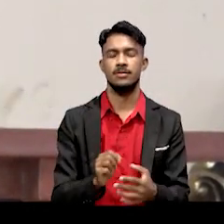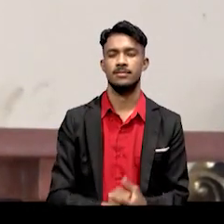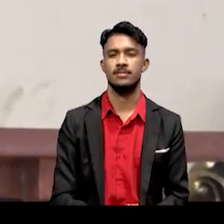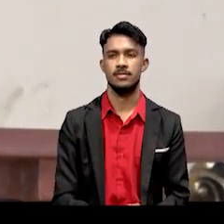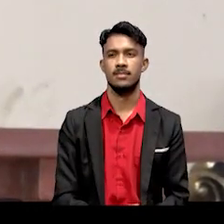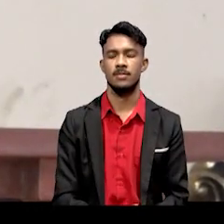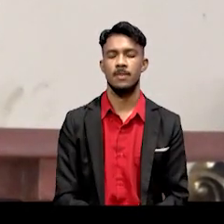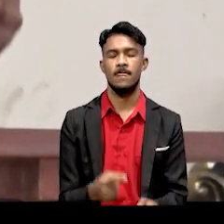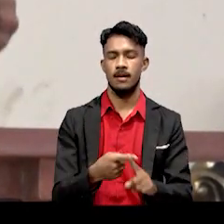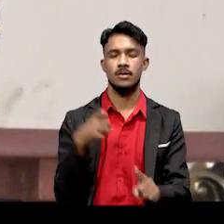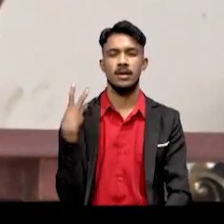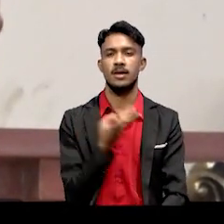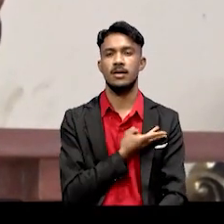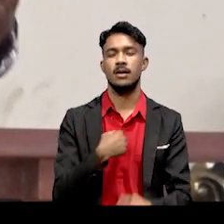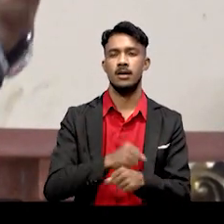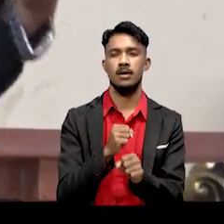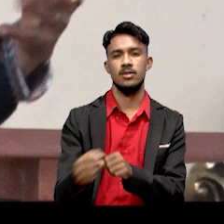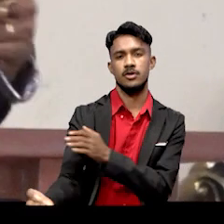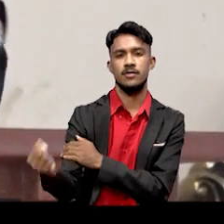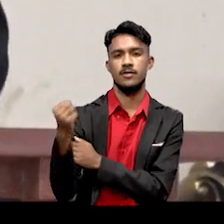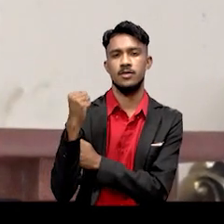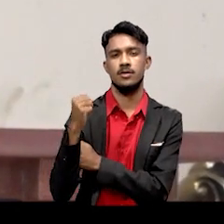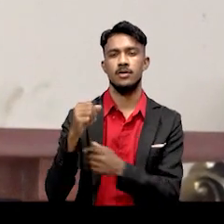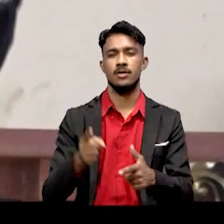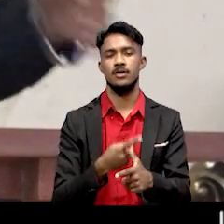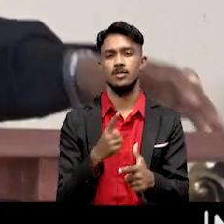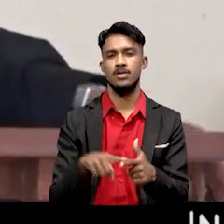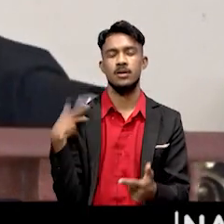saya itu harus fokus pada itu turun